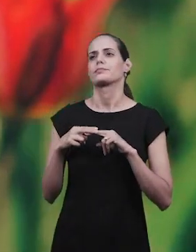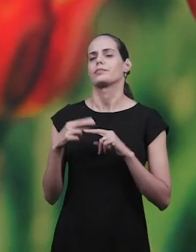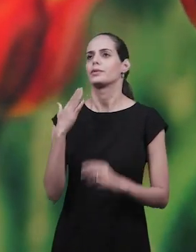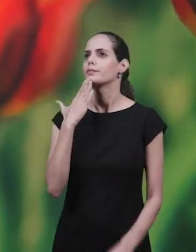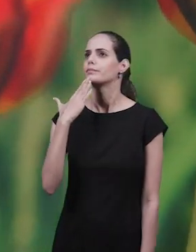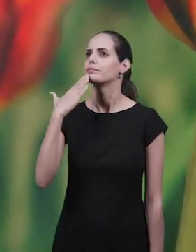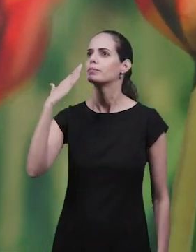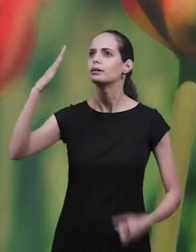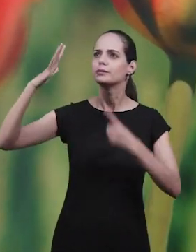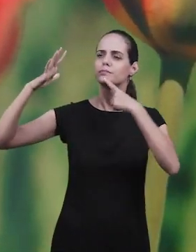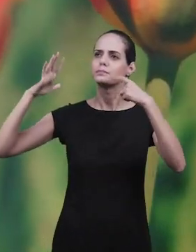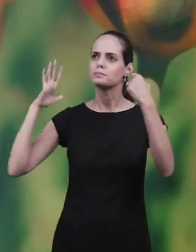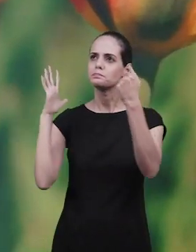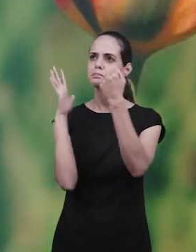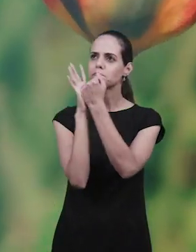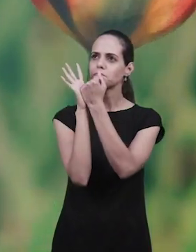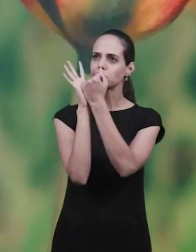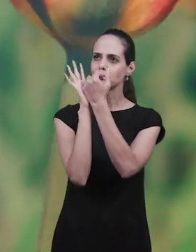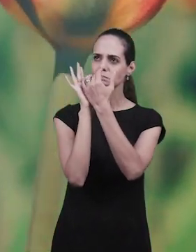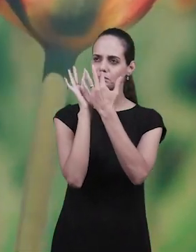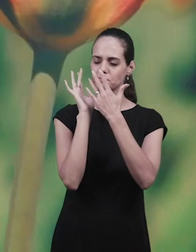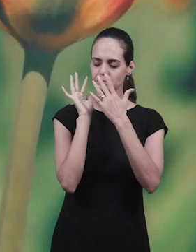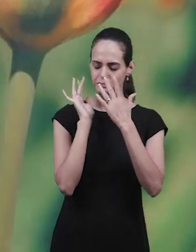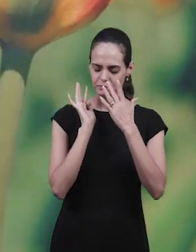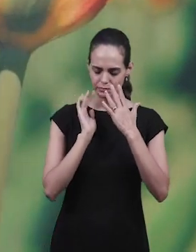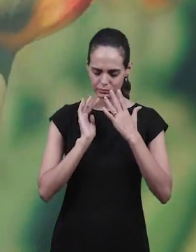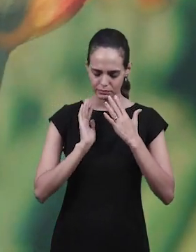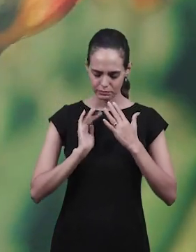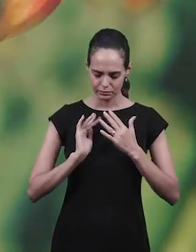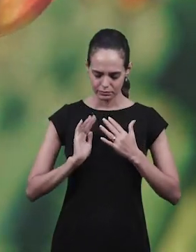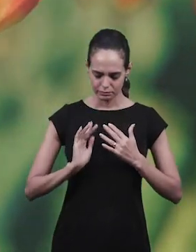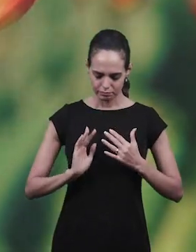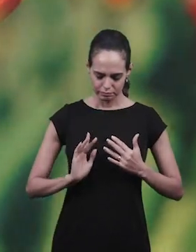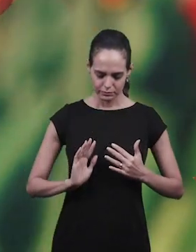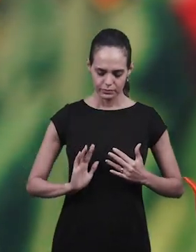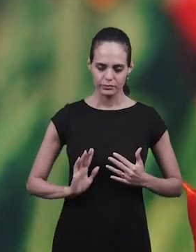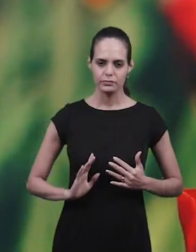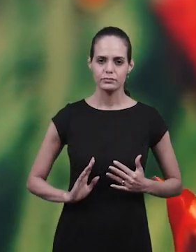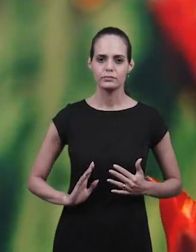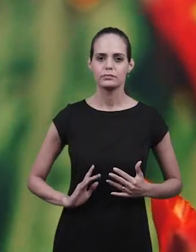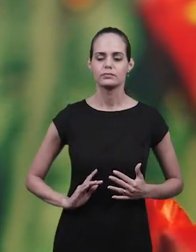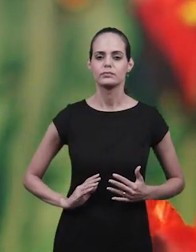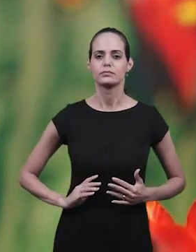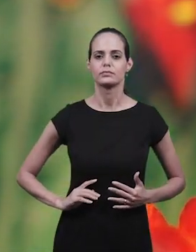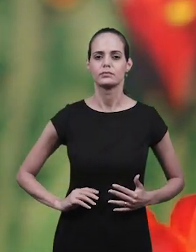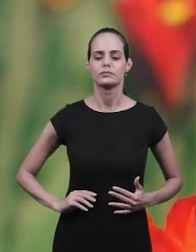Derrama do teu sangue sobre mim.